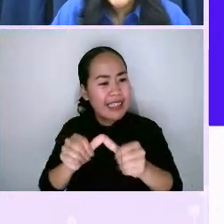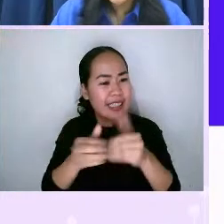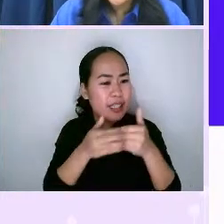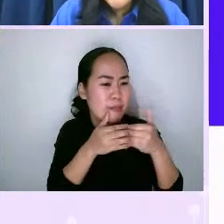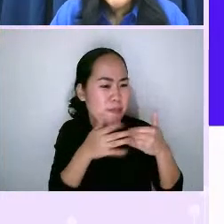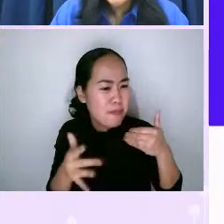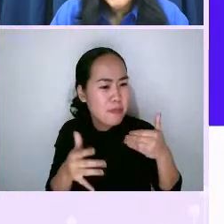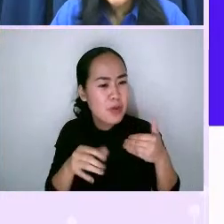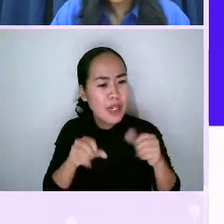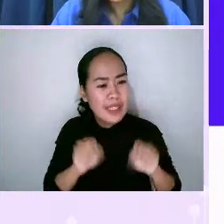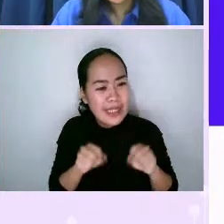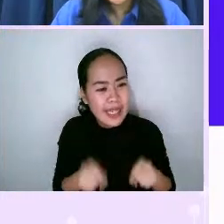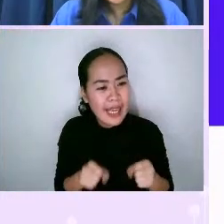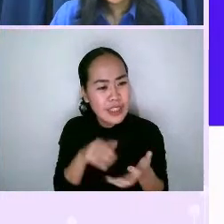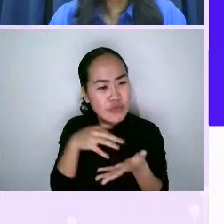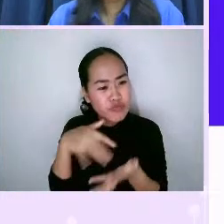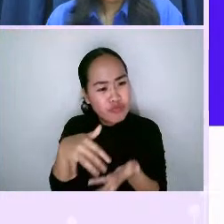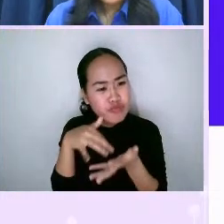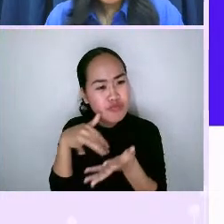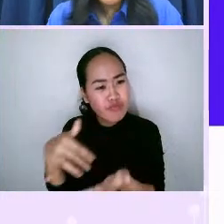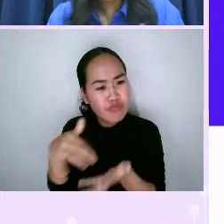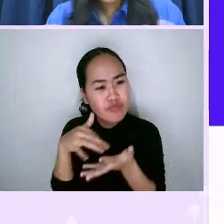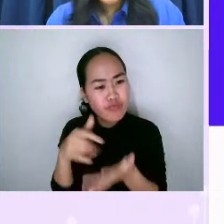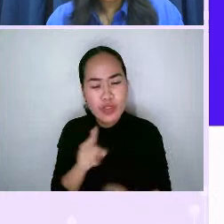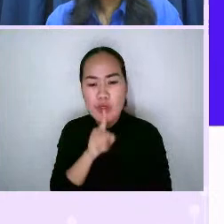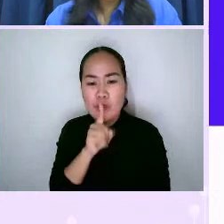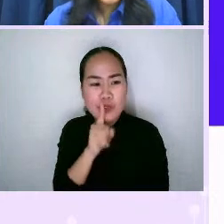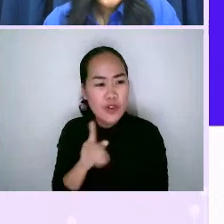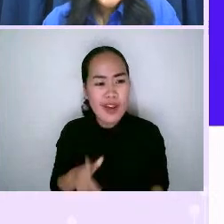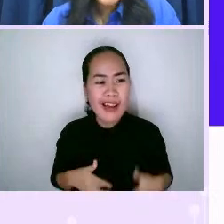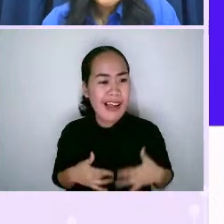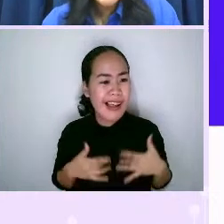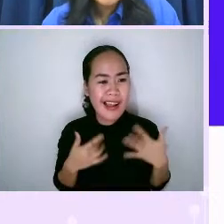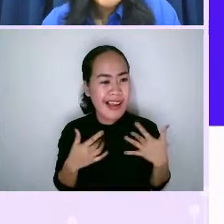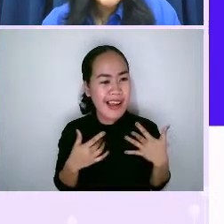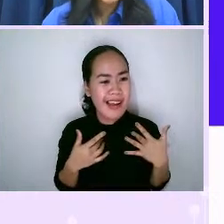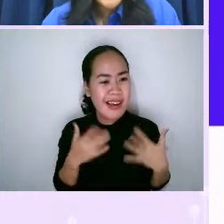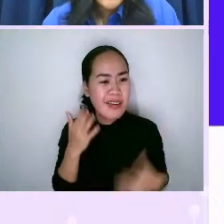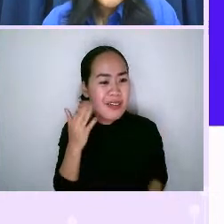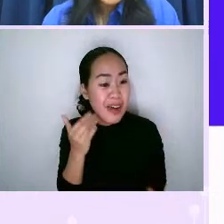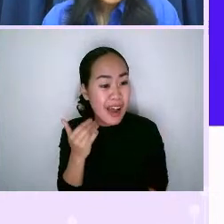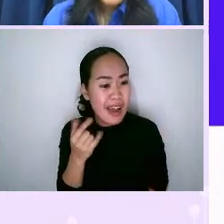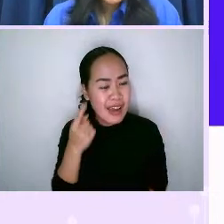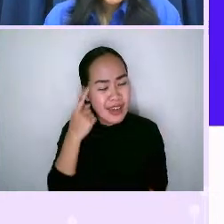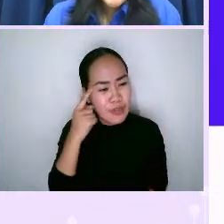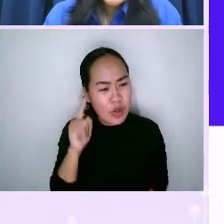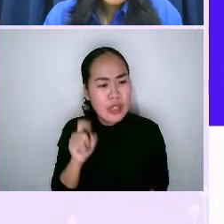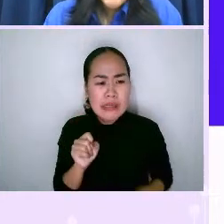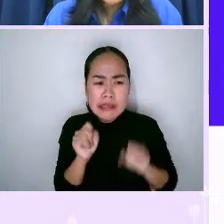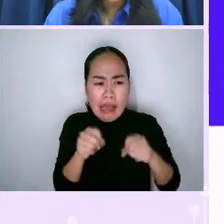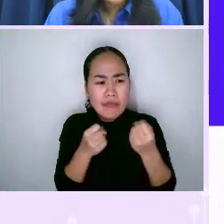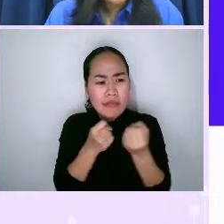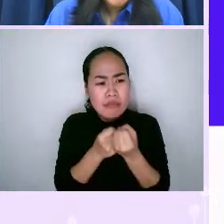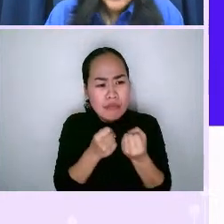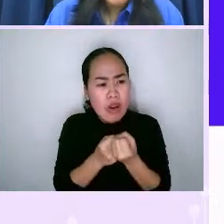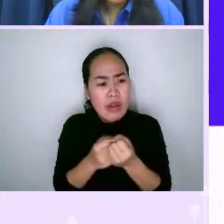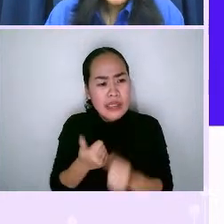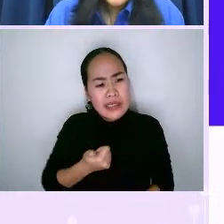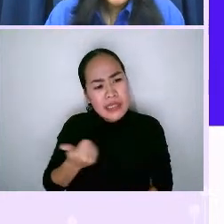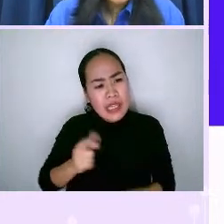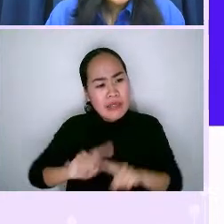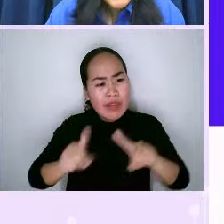na dapat tayo ay patuloy na nag-aaral. Buong buhay po na pag-aaral para po makatulong para sa lahat ng mga ating